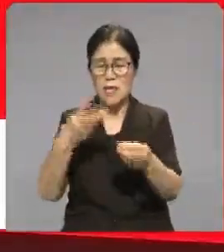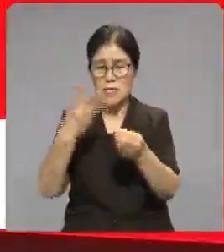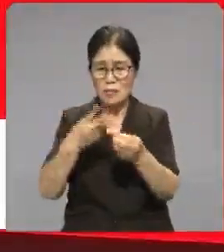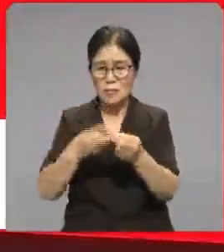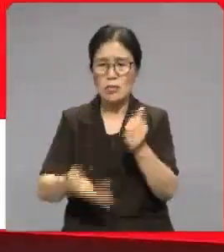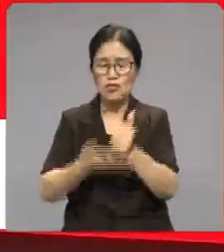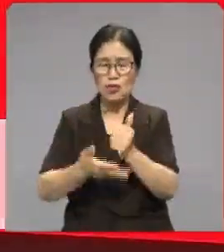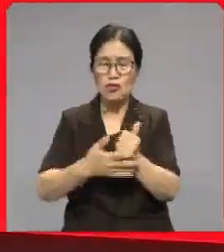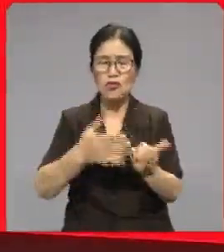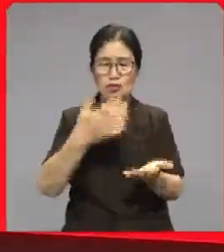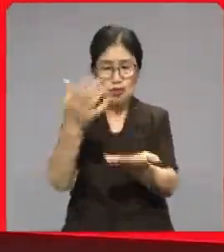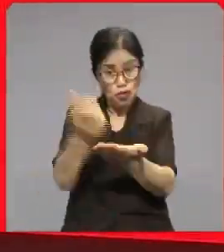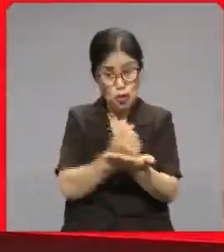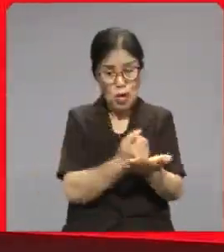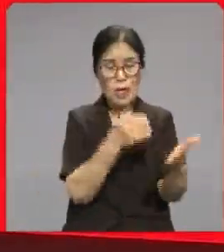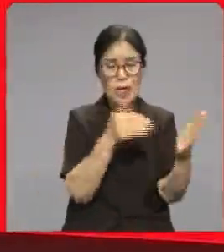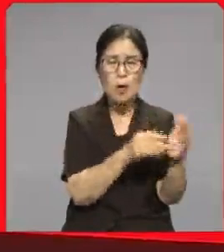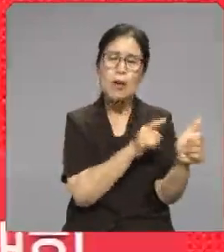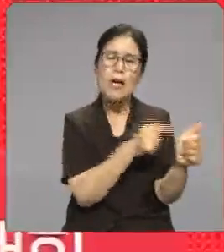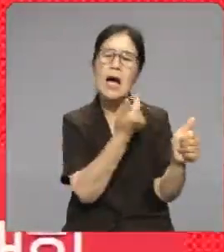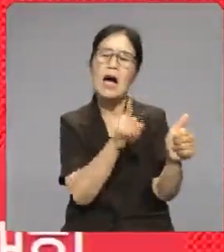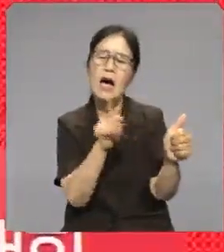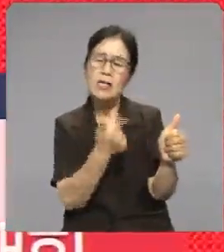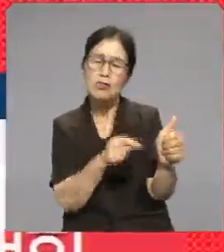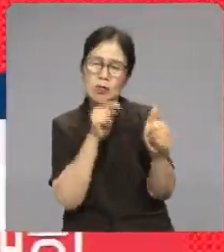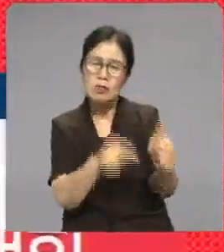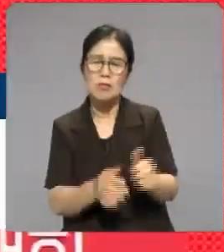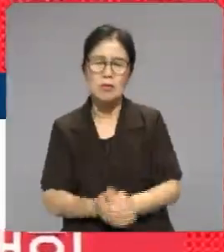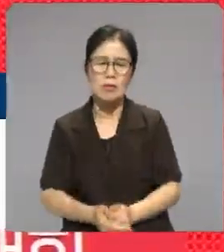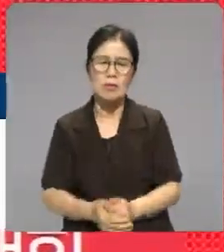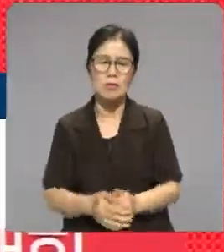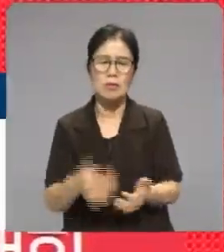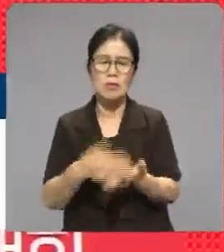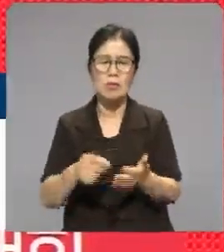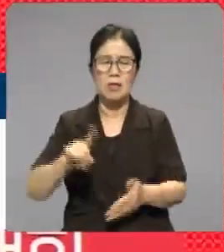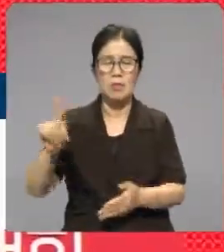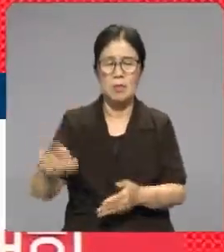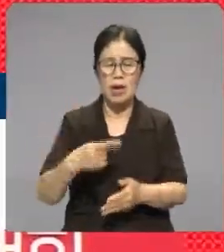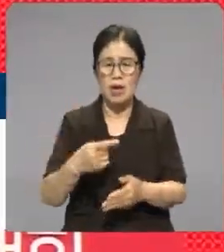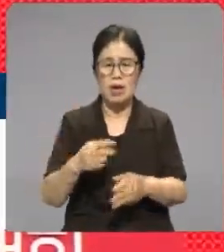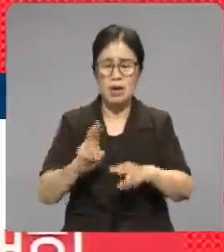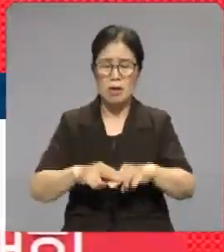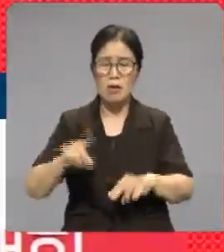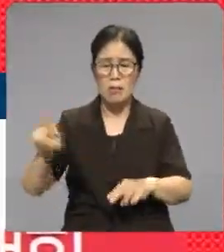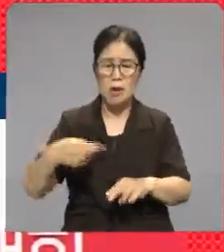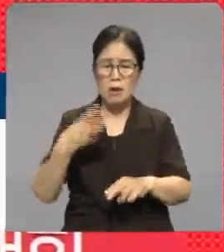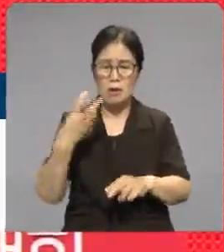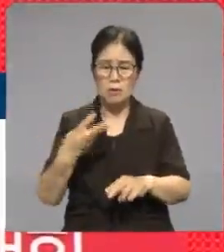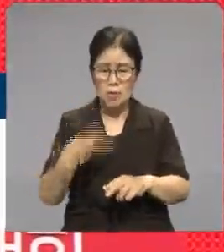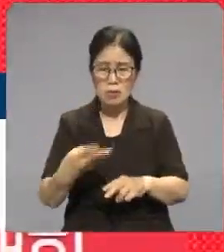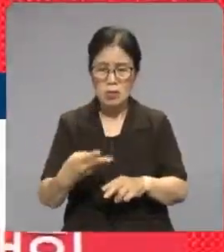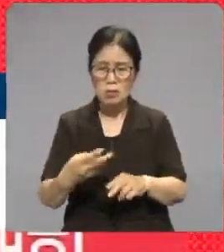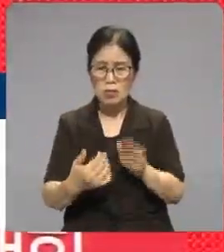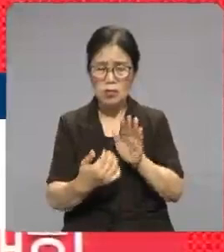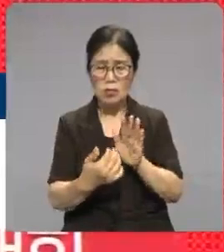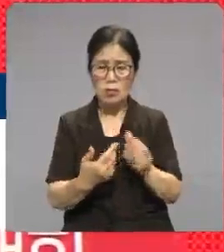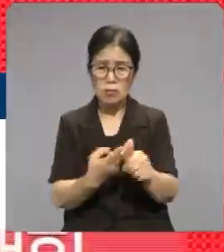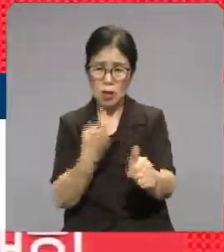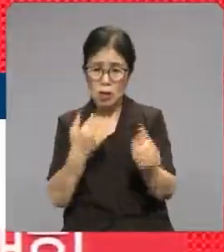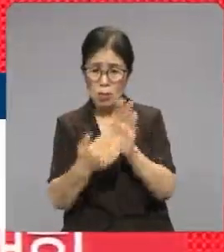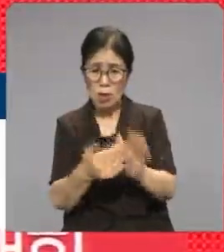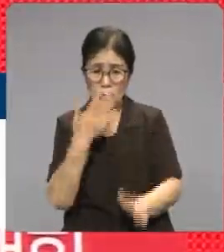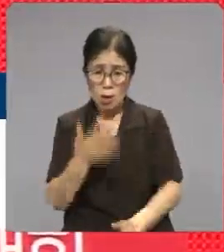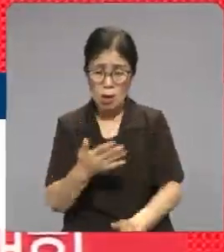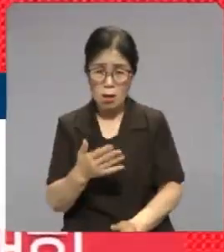수용하겠다고 말한 한 후보를 직격했습니다. 아니 108석으로 어떻게 탄핵을 막냐고. 왜